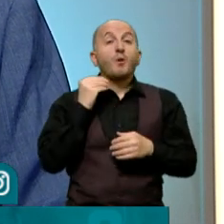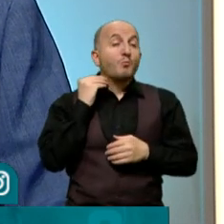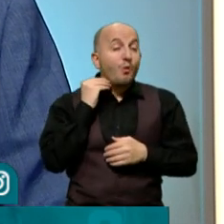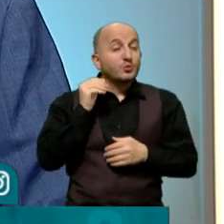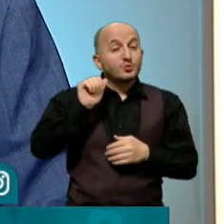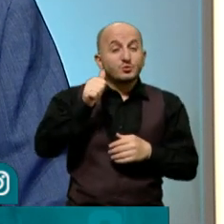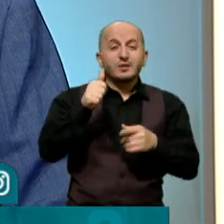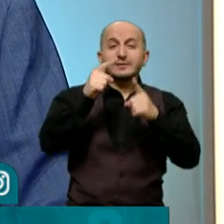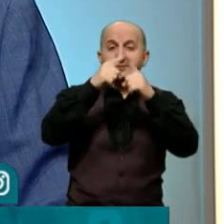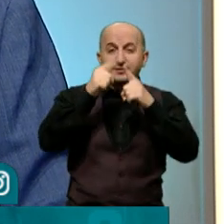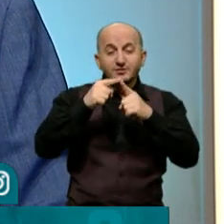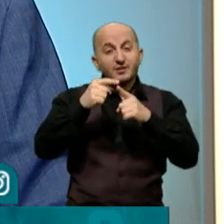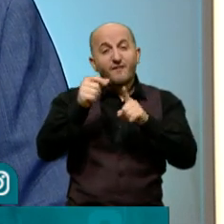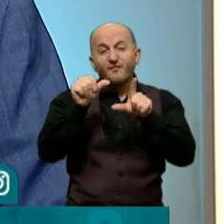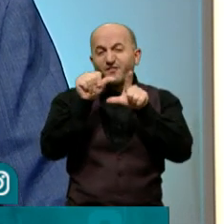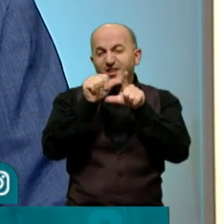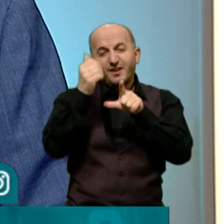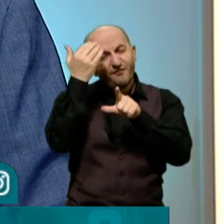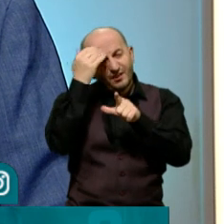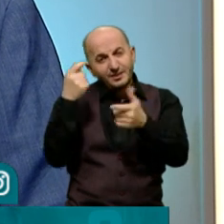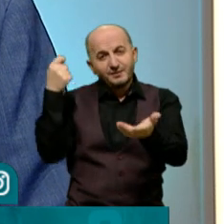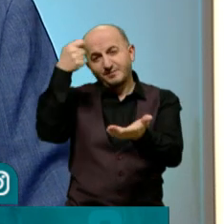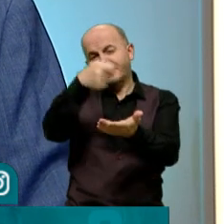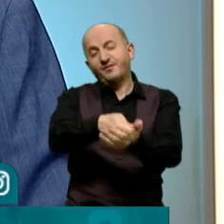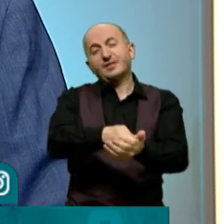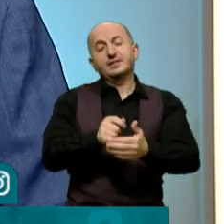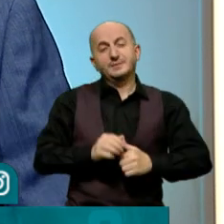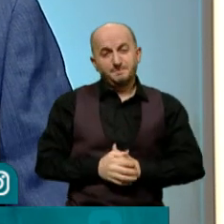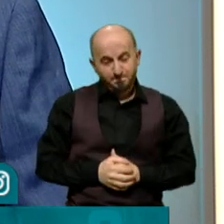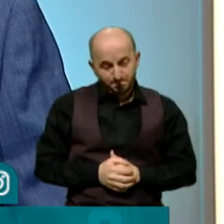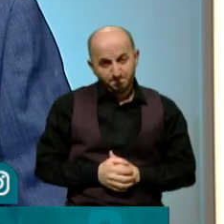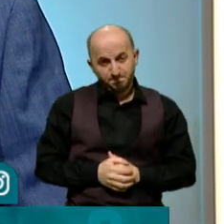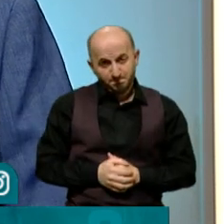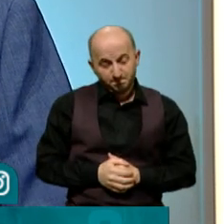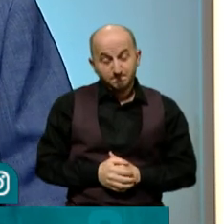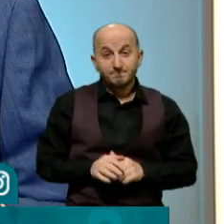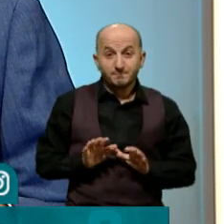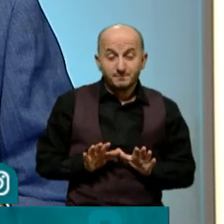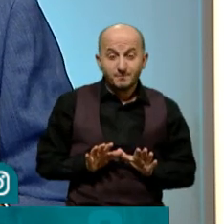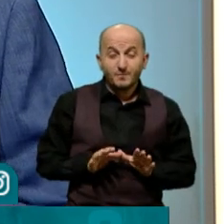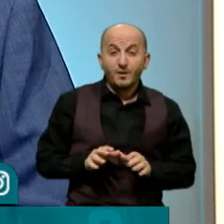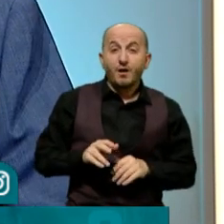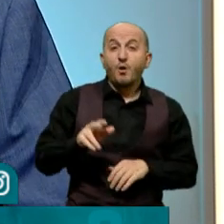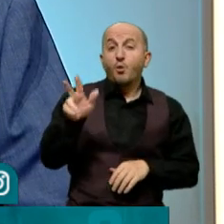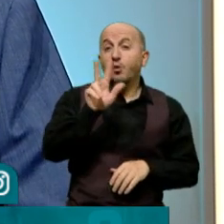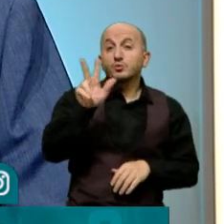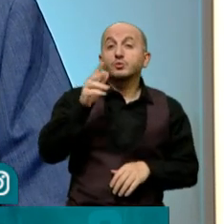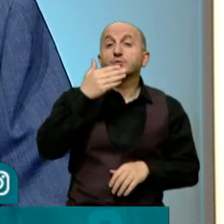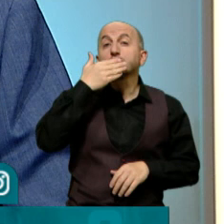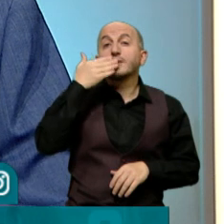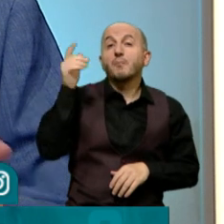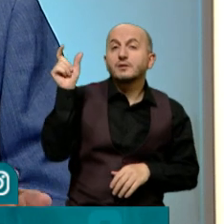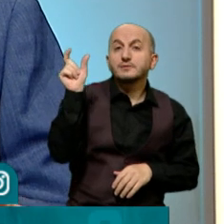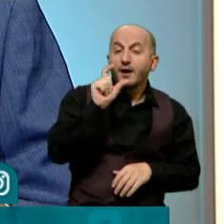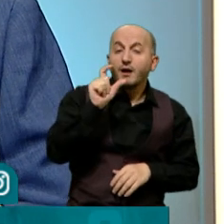günler sayısınca işte bir fitre miktarı fidyeyi fakirlere verir. Yani 30 Ramazan